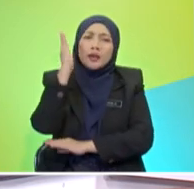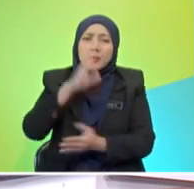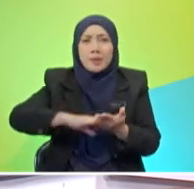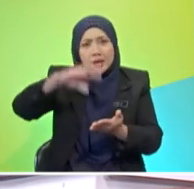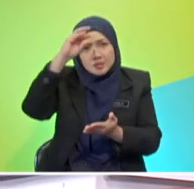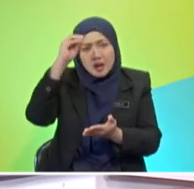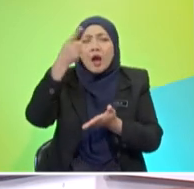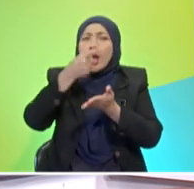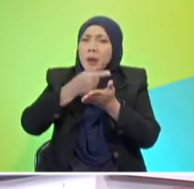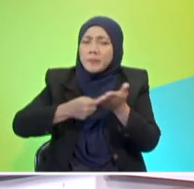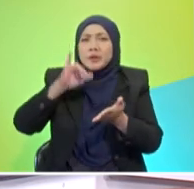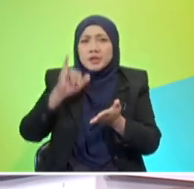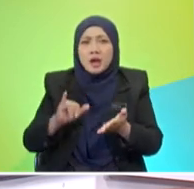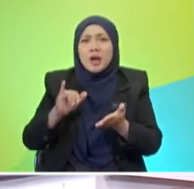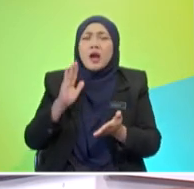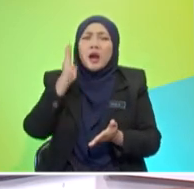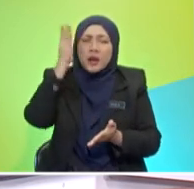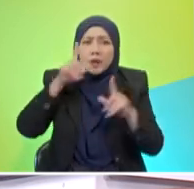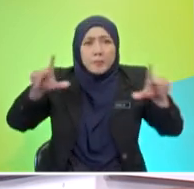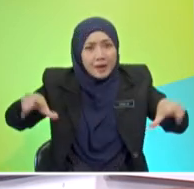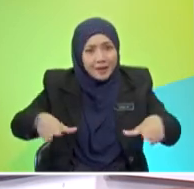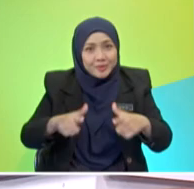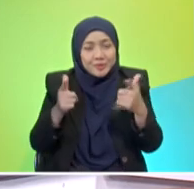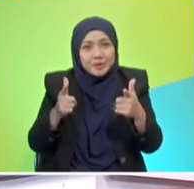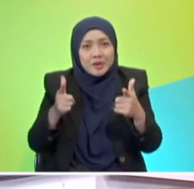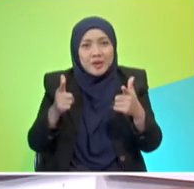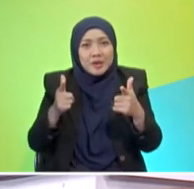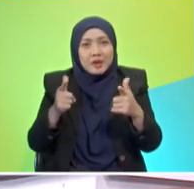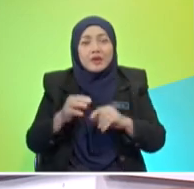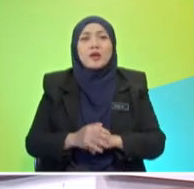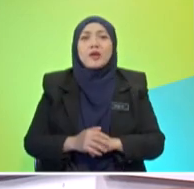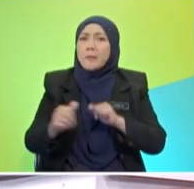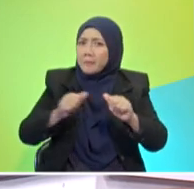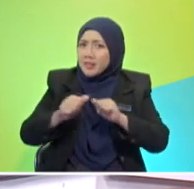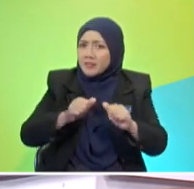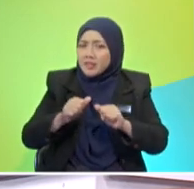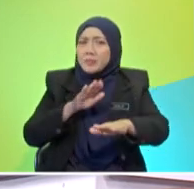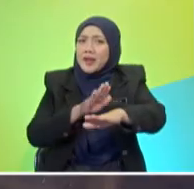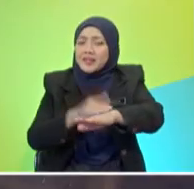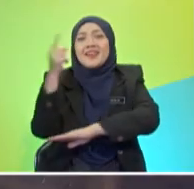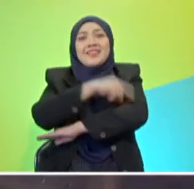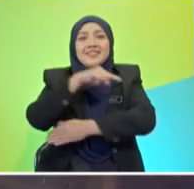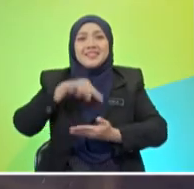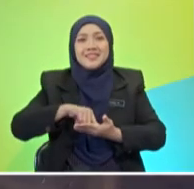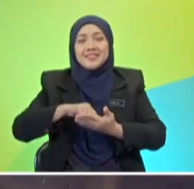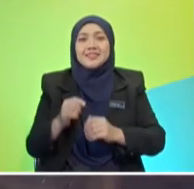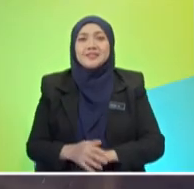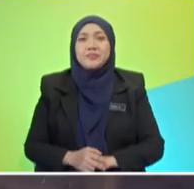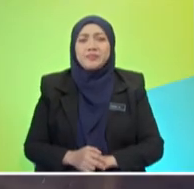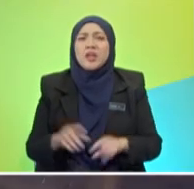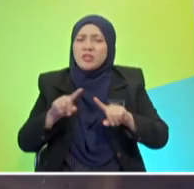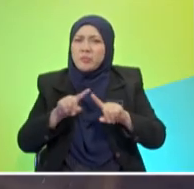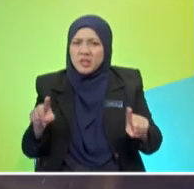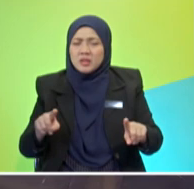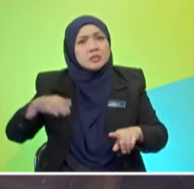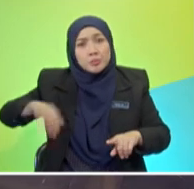ramalan apa yang akan berlaku terhadap aktiviti yang kita lakukan ini Sean. Okey. Okey, baiklah cikgu. Tapi Sean, sebelum